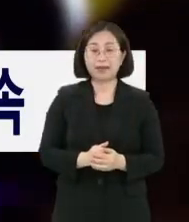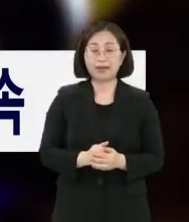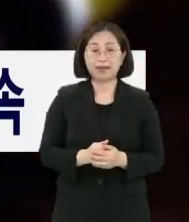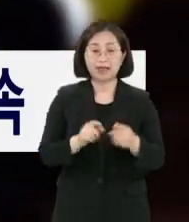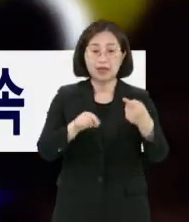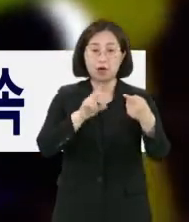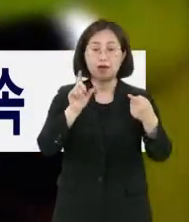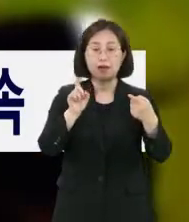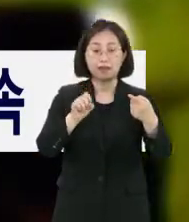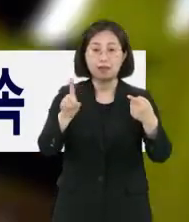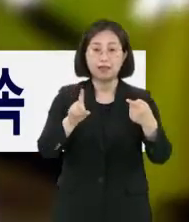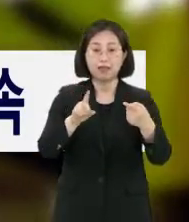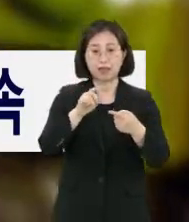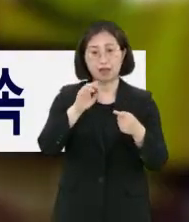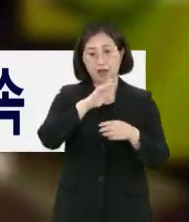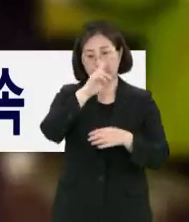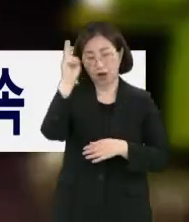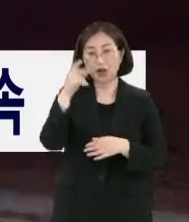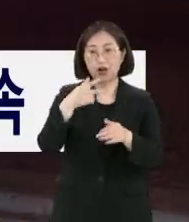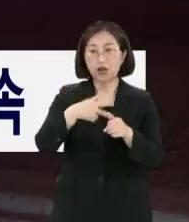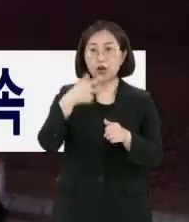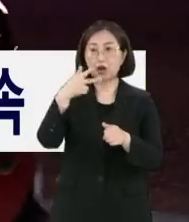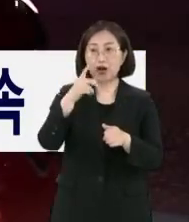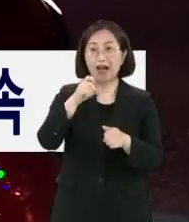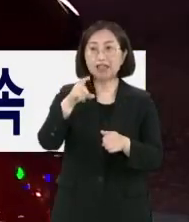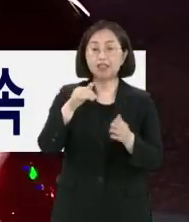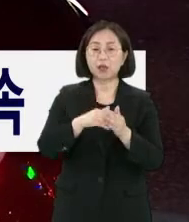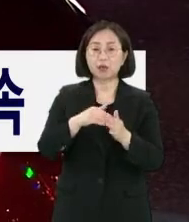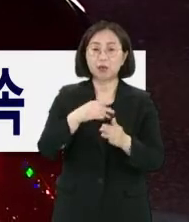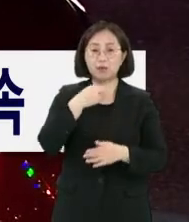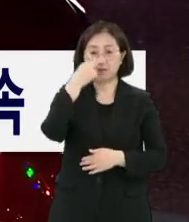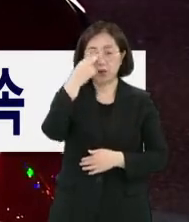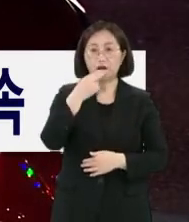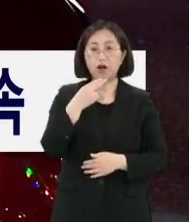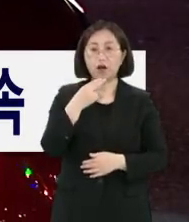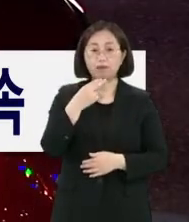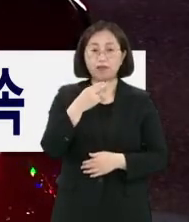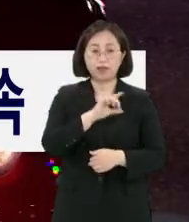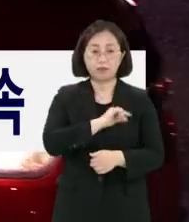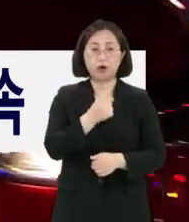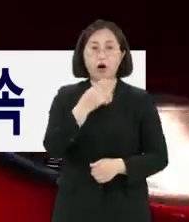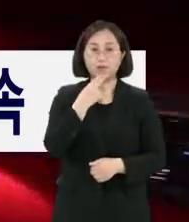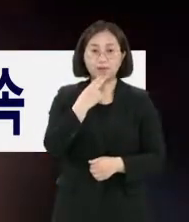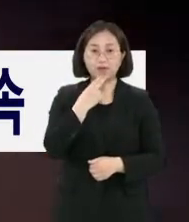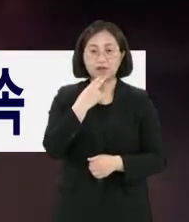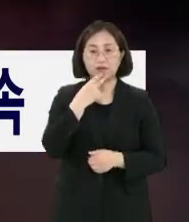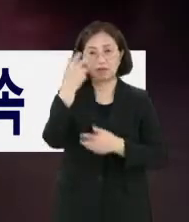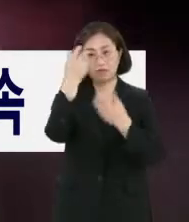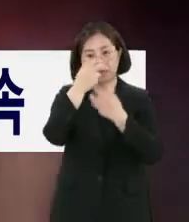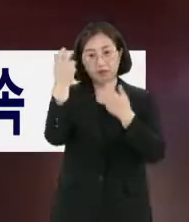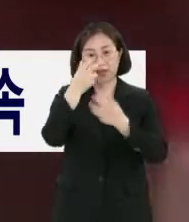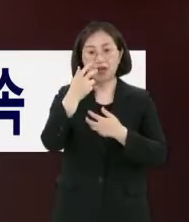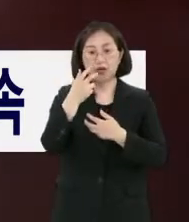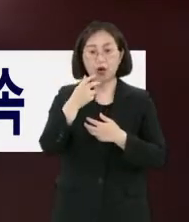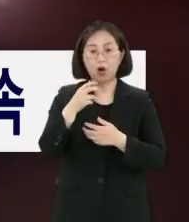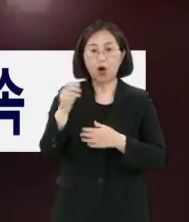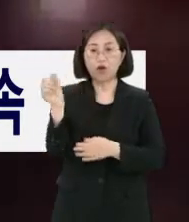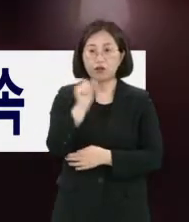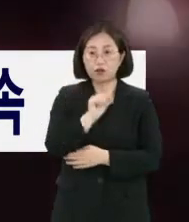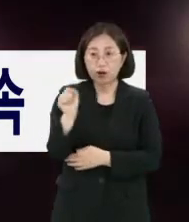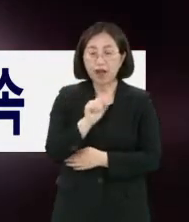지난 1월 11일 오후 11시쯤 면허 없이 혈중 알코올 농도 0.125% 만취 상태로 지인의 승용차를